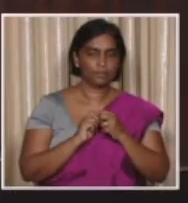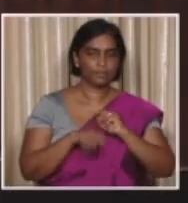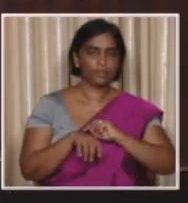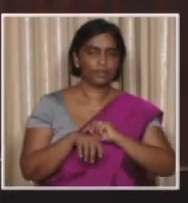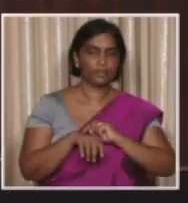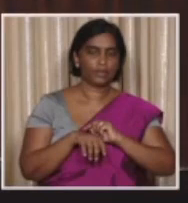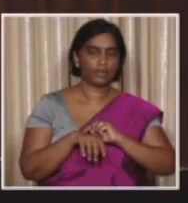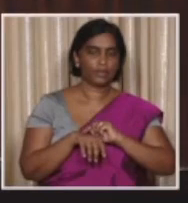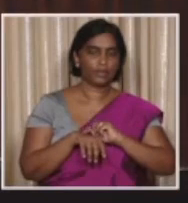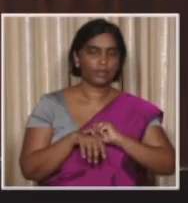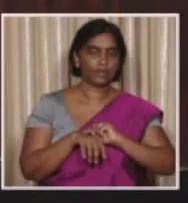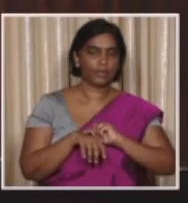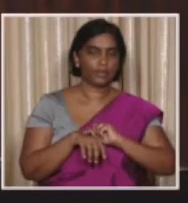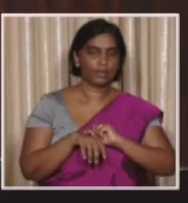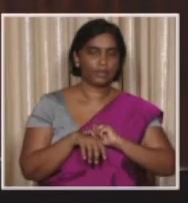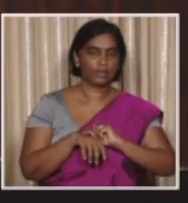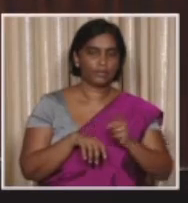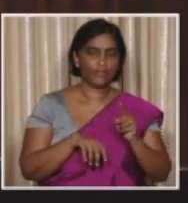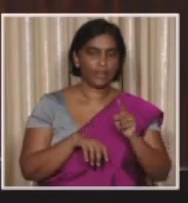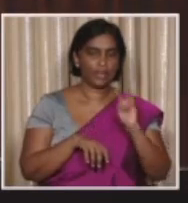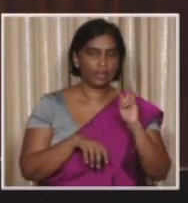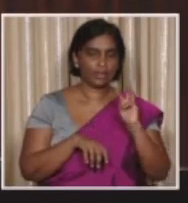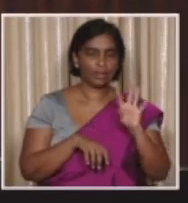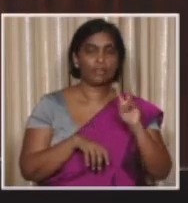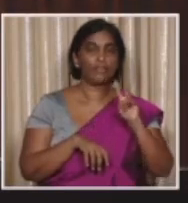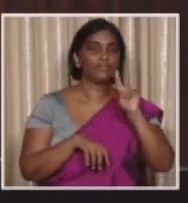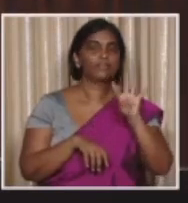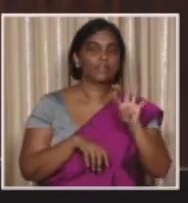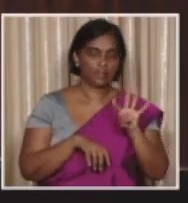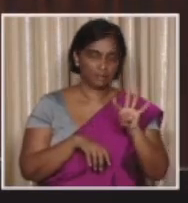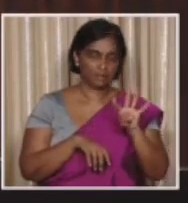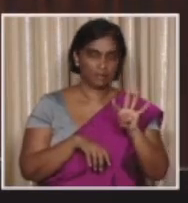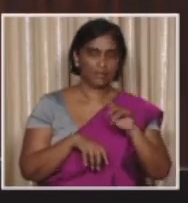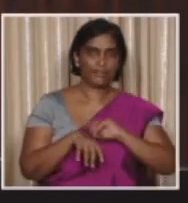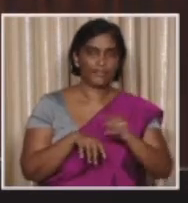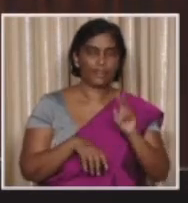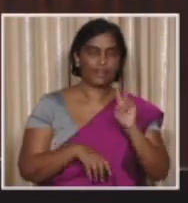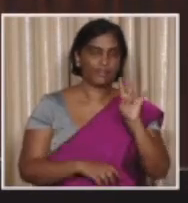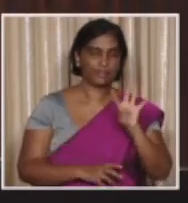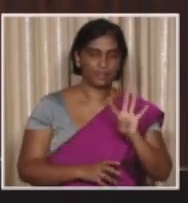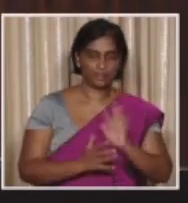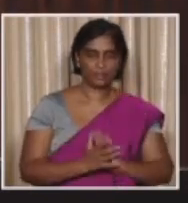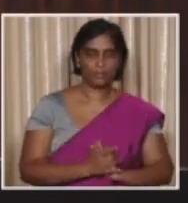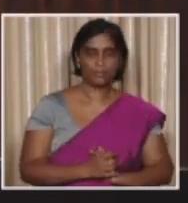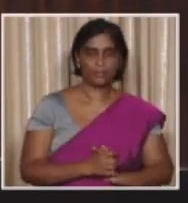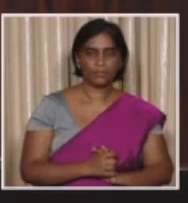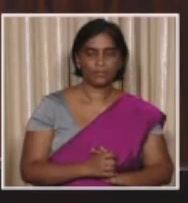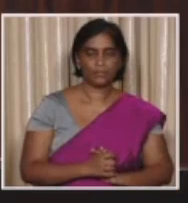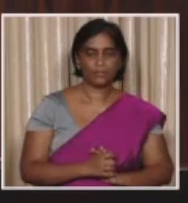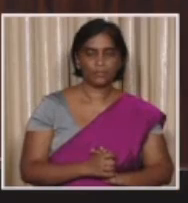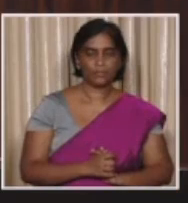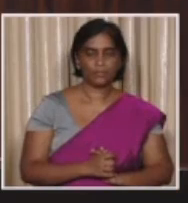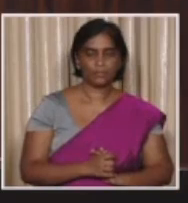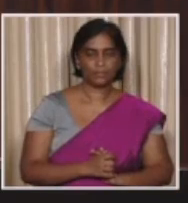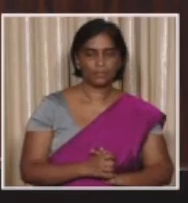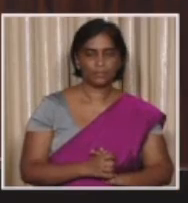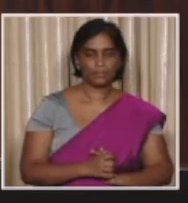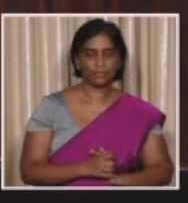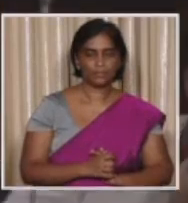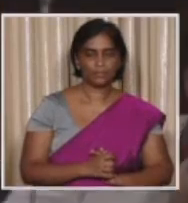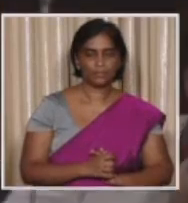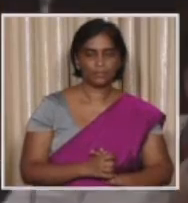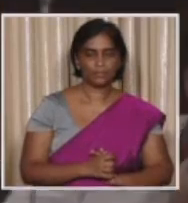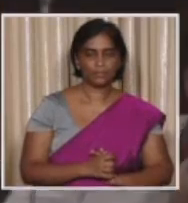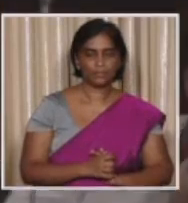20ක්. මට 35ක් තිබුණා. 24ක් තමයි දීලා තියෙන්නේ වර්තාවට. 35ක් තිබුණා. මම ඒ